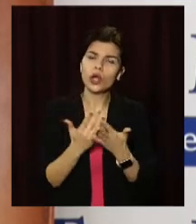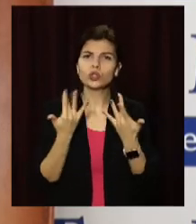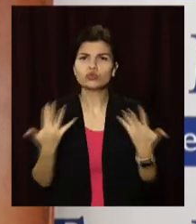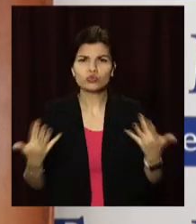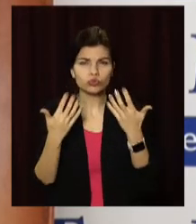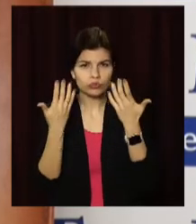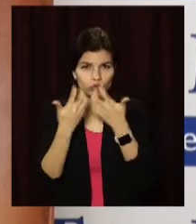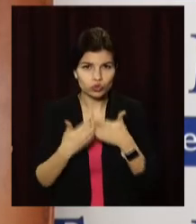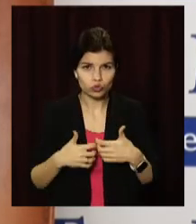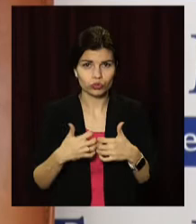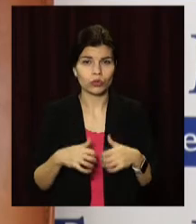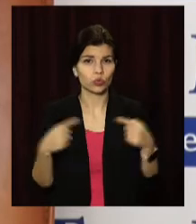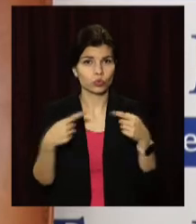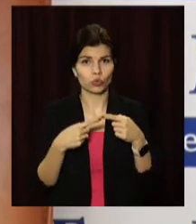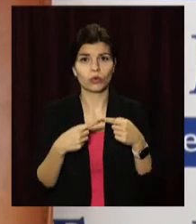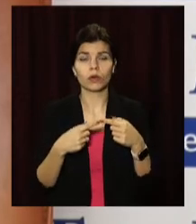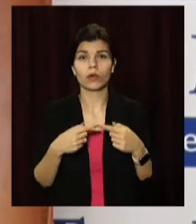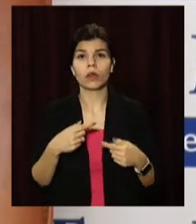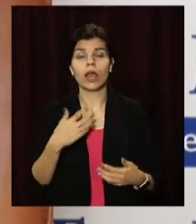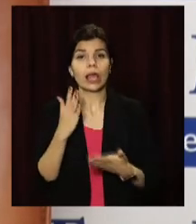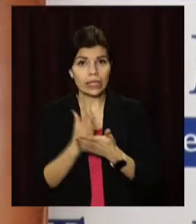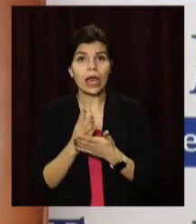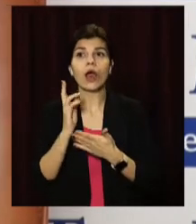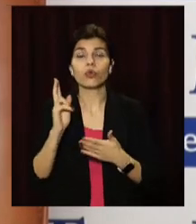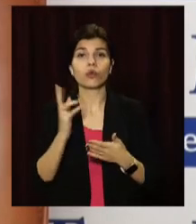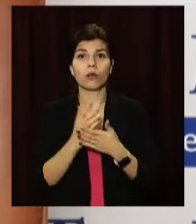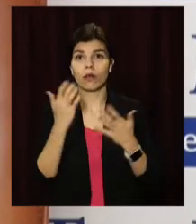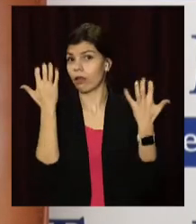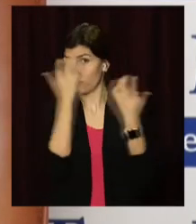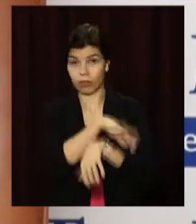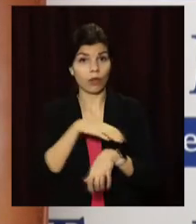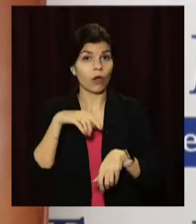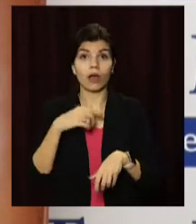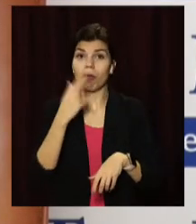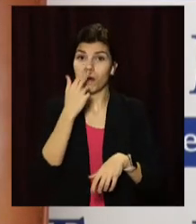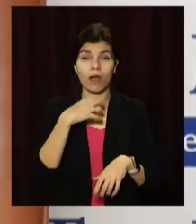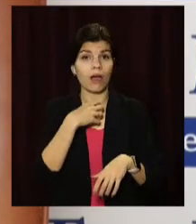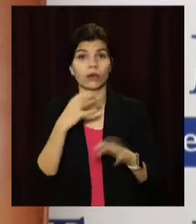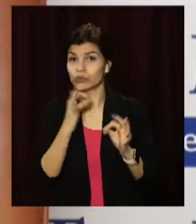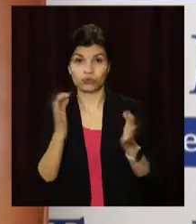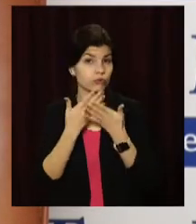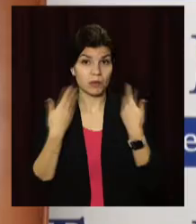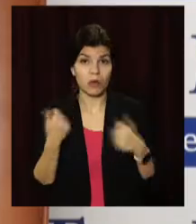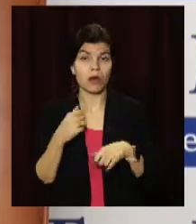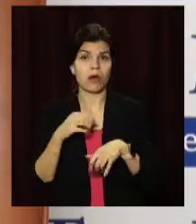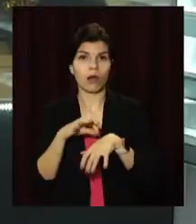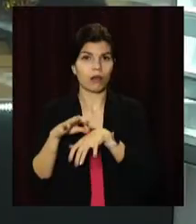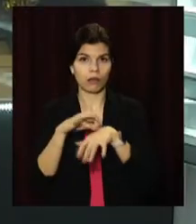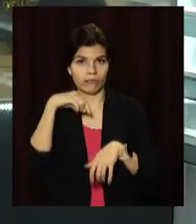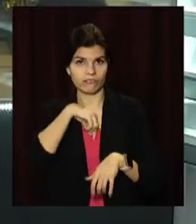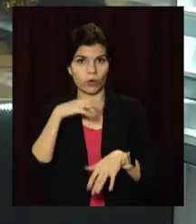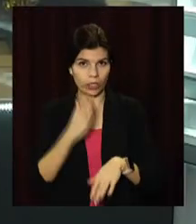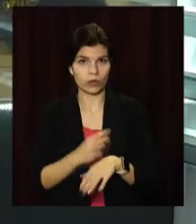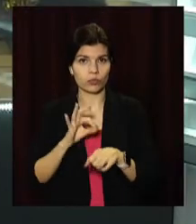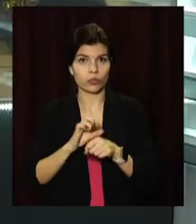всі випадки, які у нас є, тому що є носії, да, без клінічних ознак, це до 80%.